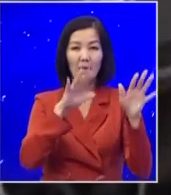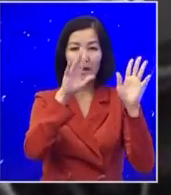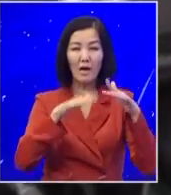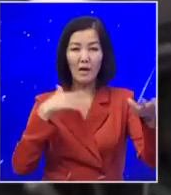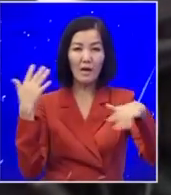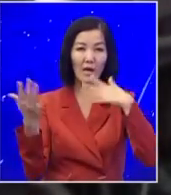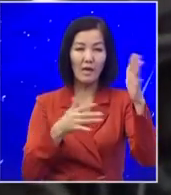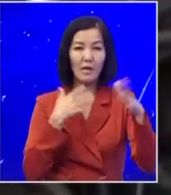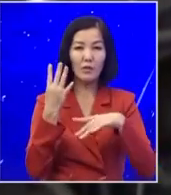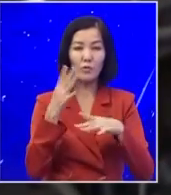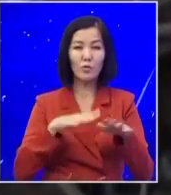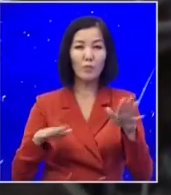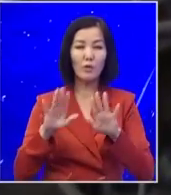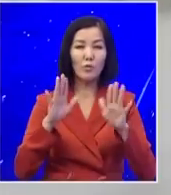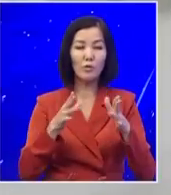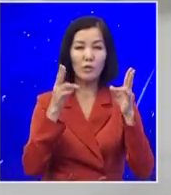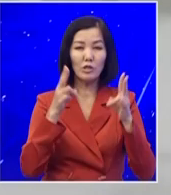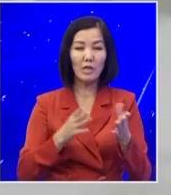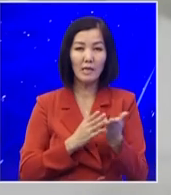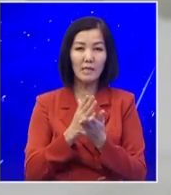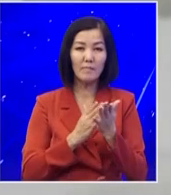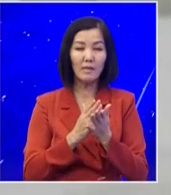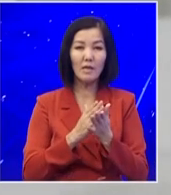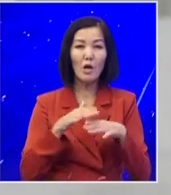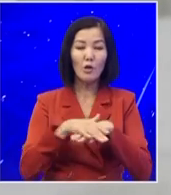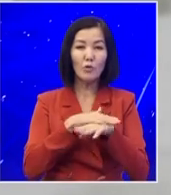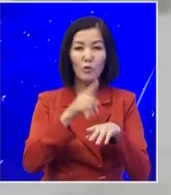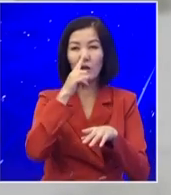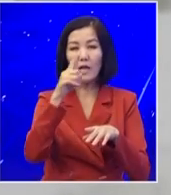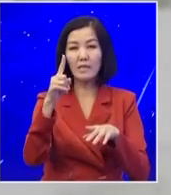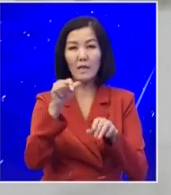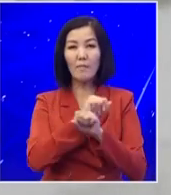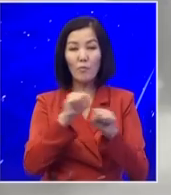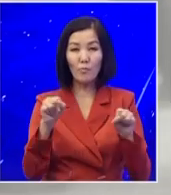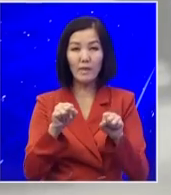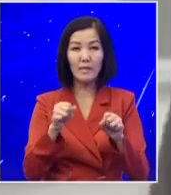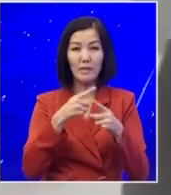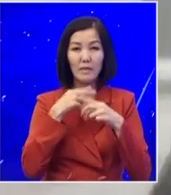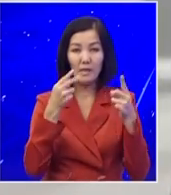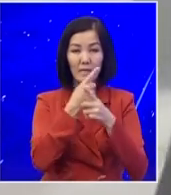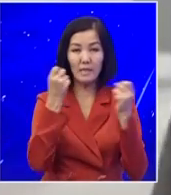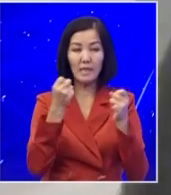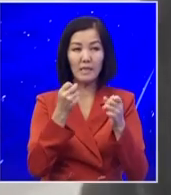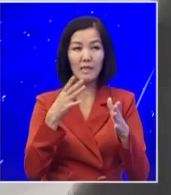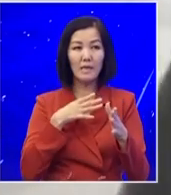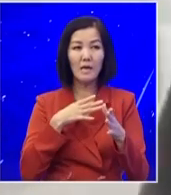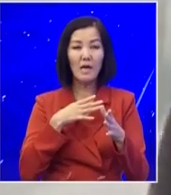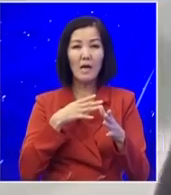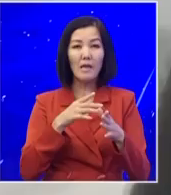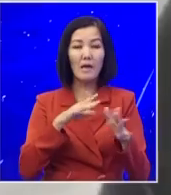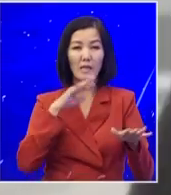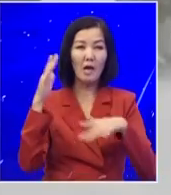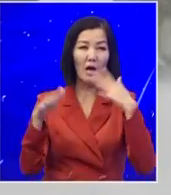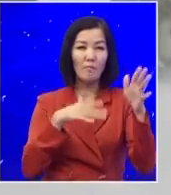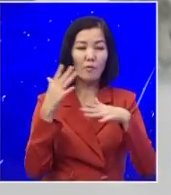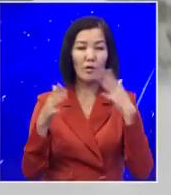елді мекенін ораған. Төтенше жағдай қызметінің мамандары тұрғындарға алыс жолға шығудың қауіптілігін ескертті. Ит тұмсығы көрінбейтін ақ боранда үйде отыруға